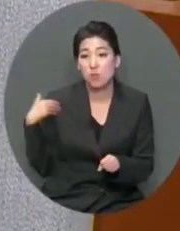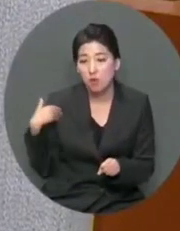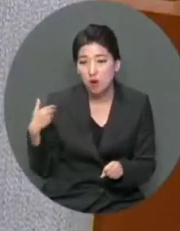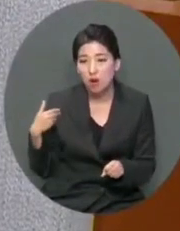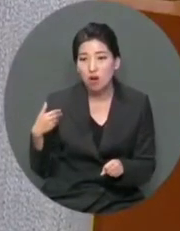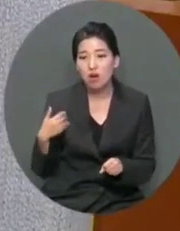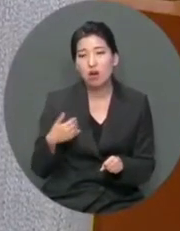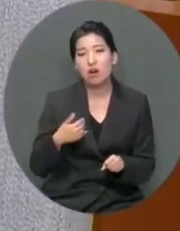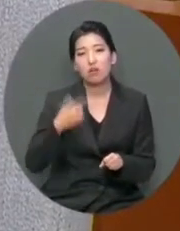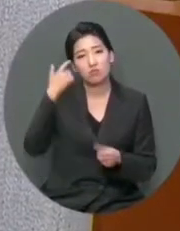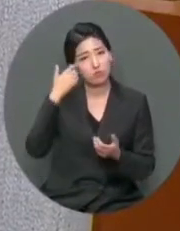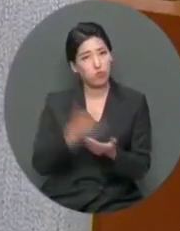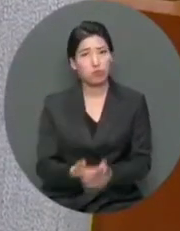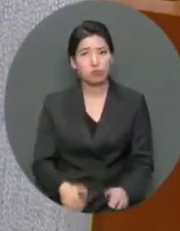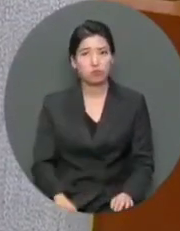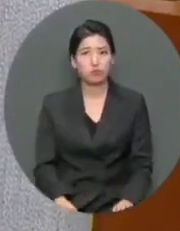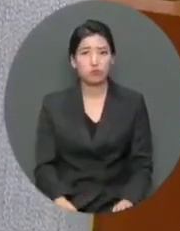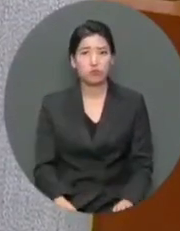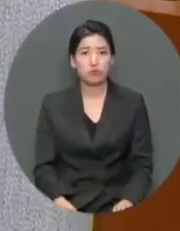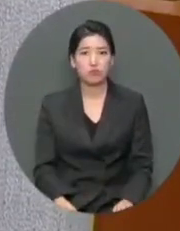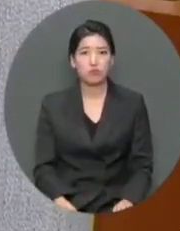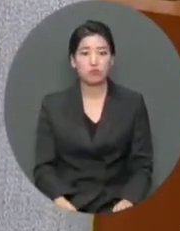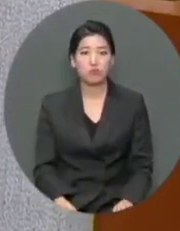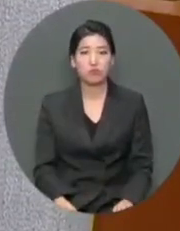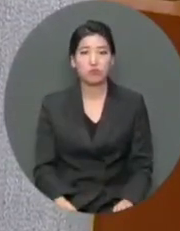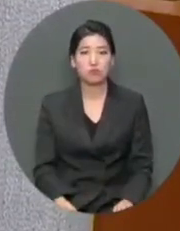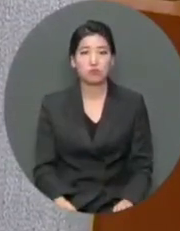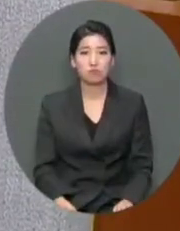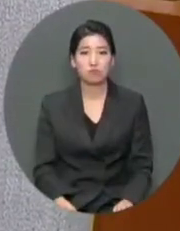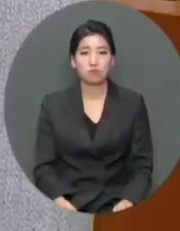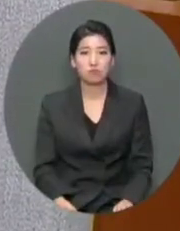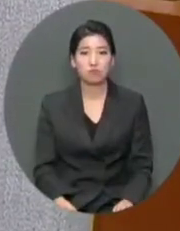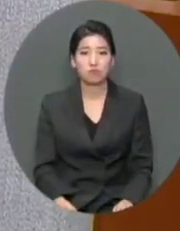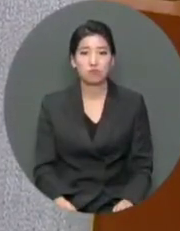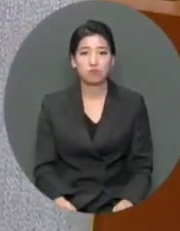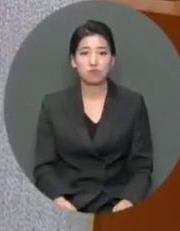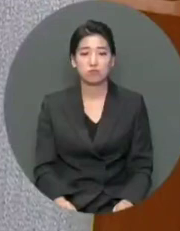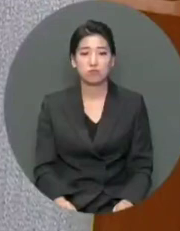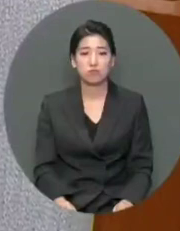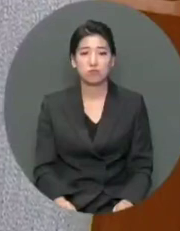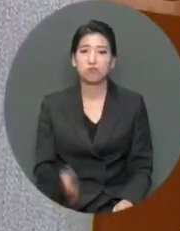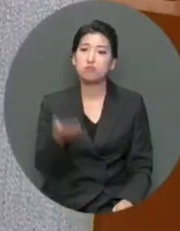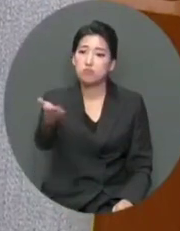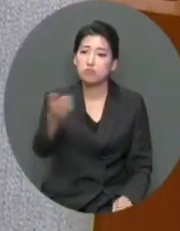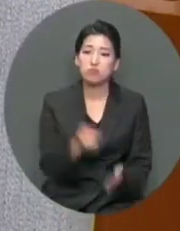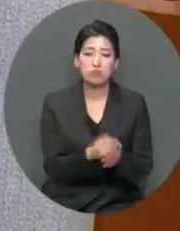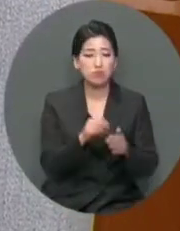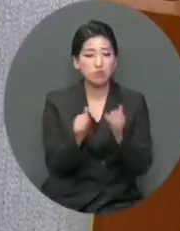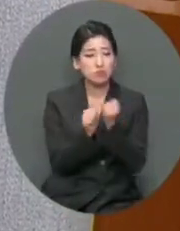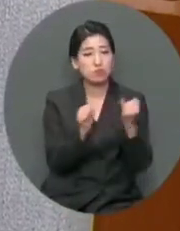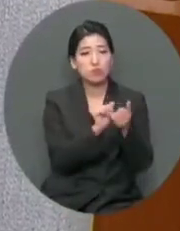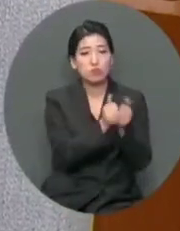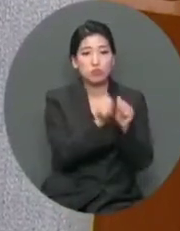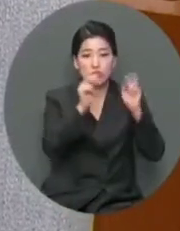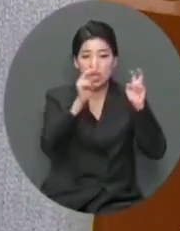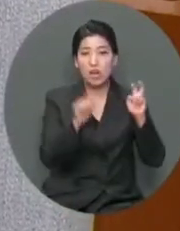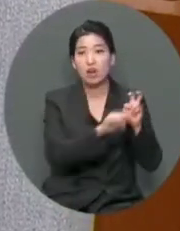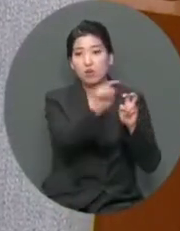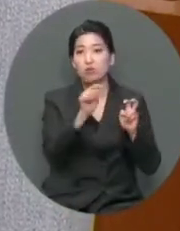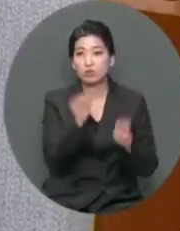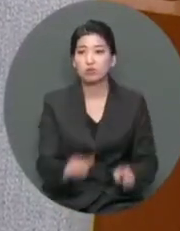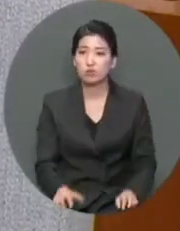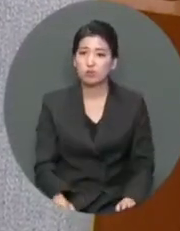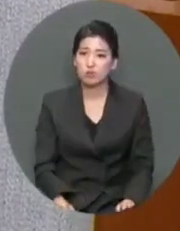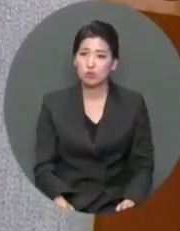10%나 되는. 그리고 3억 정도를 계속해서 지금 배당을 받아오셨던 거잖아요. 거기에 대해서 우리 의원들이 묻고 질문하고 따지는